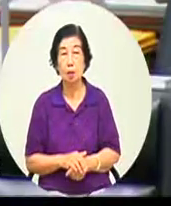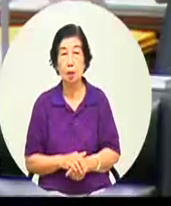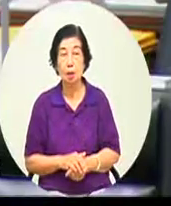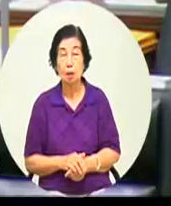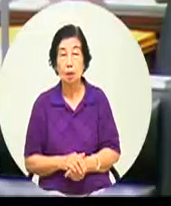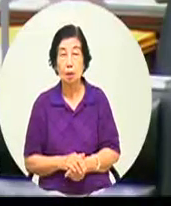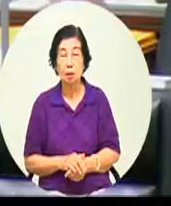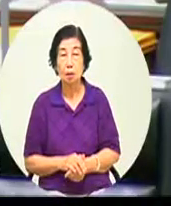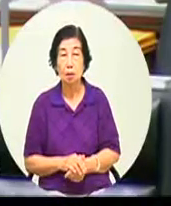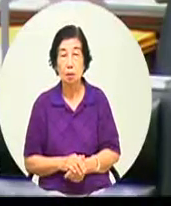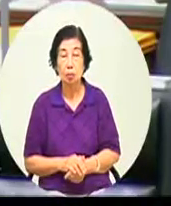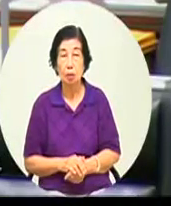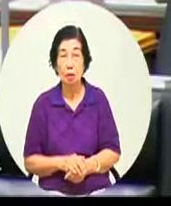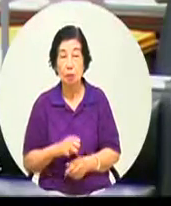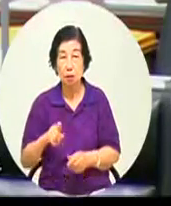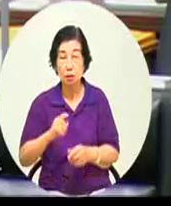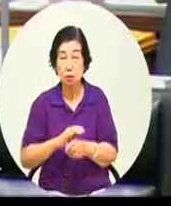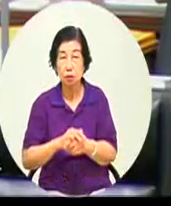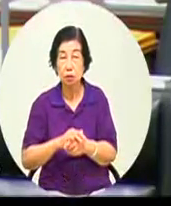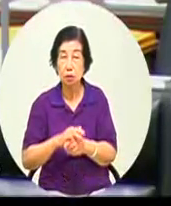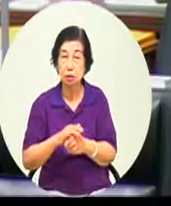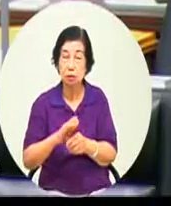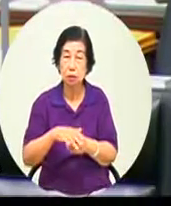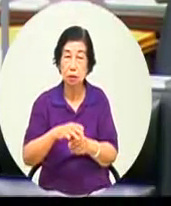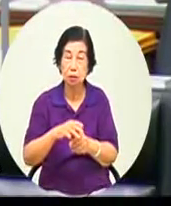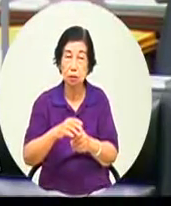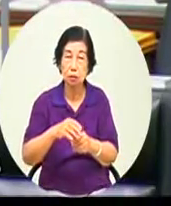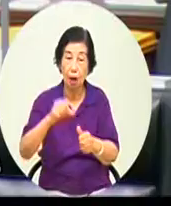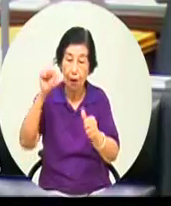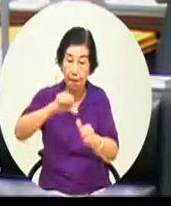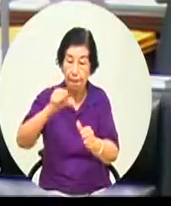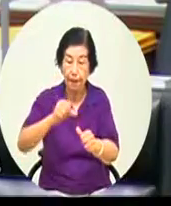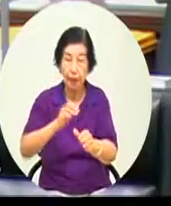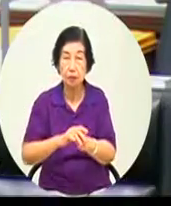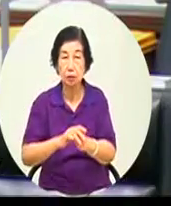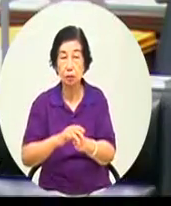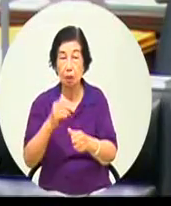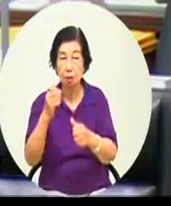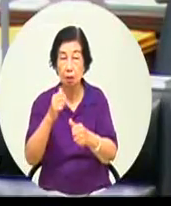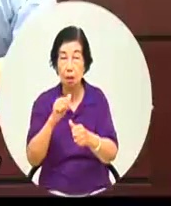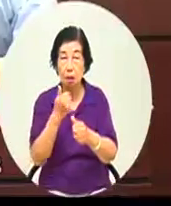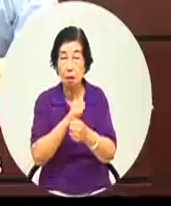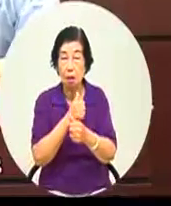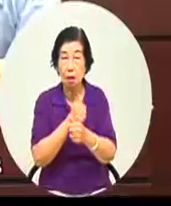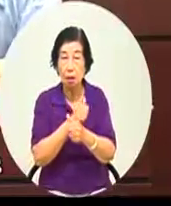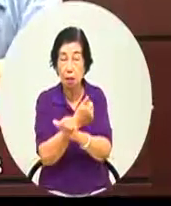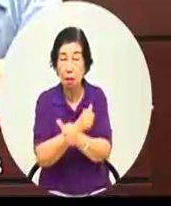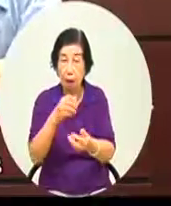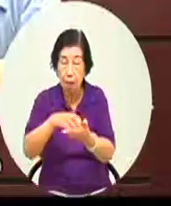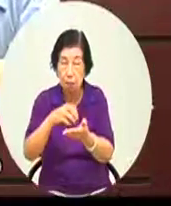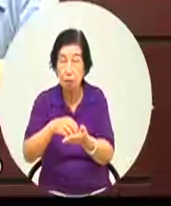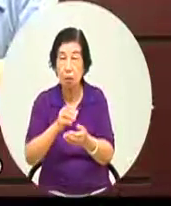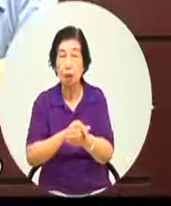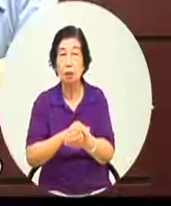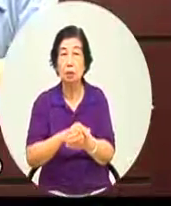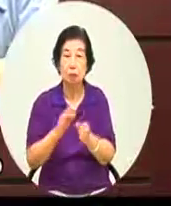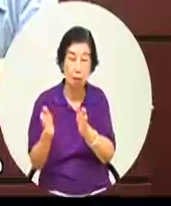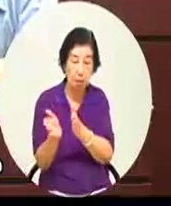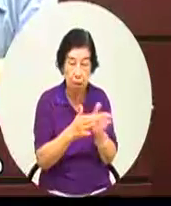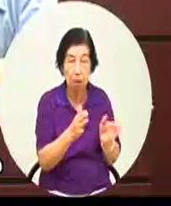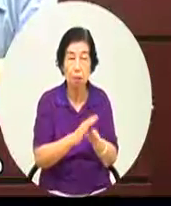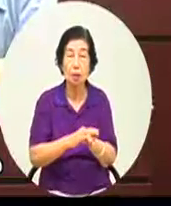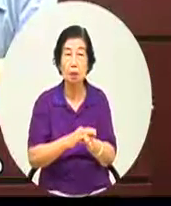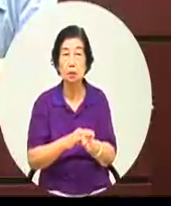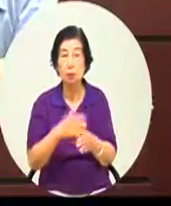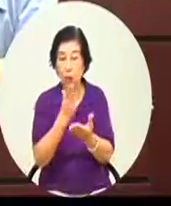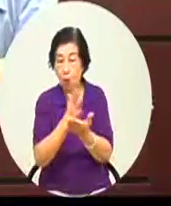这个驾照、执照上面去用什么样的一个处理方式？ 谢谢议员这样的一个指正，我想我们在道案汇报可以好好来